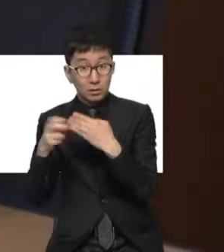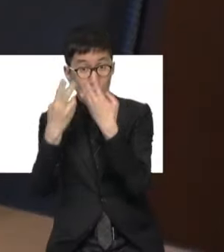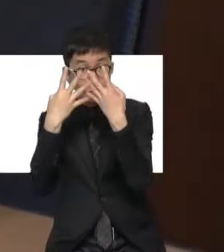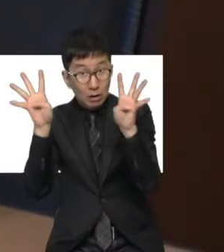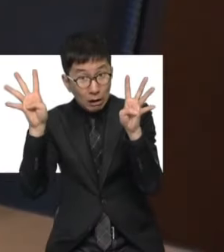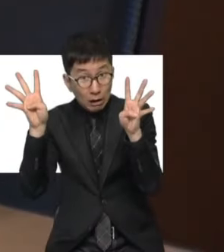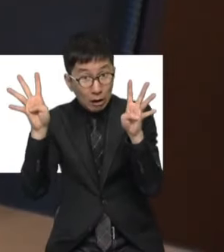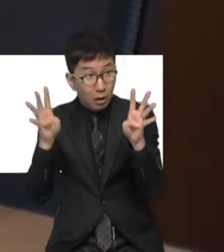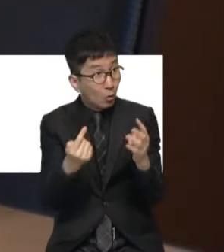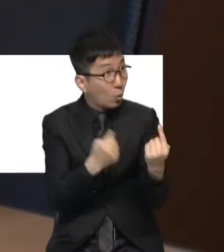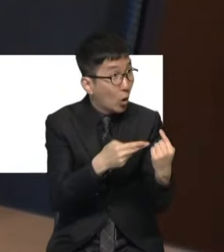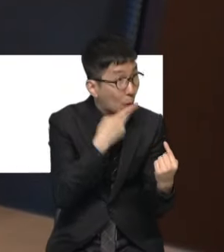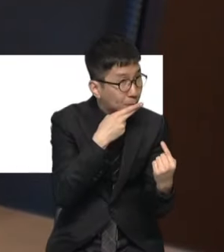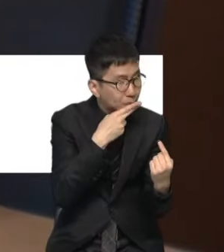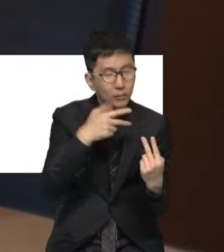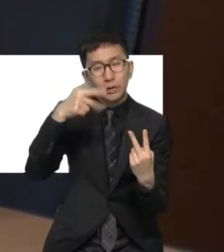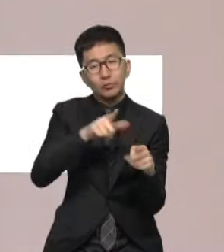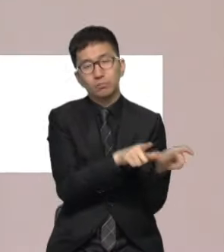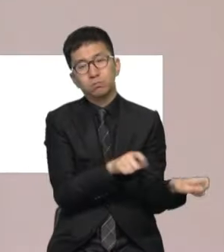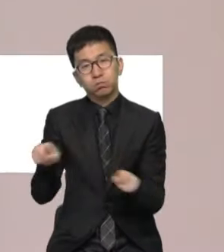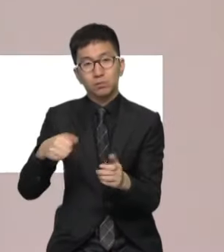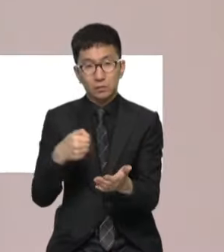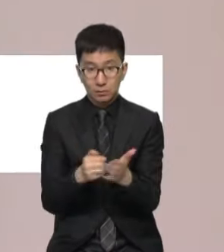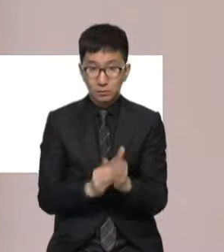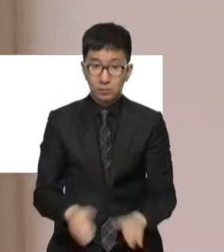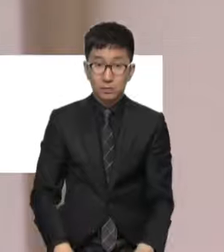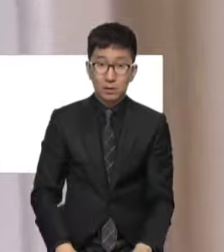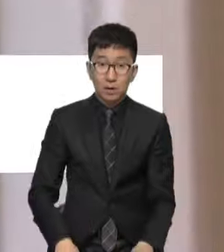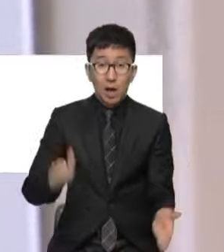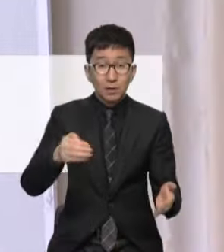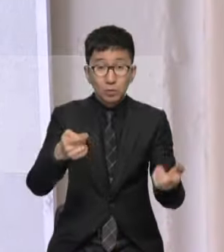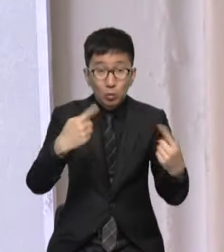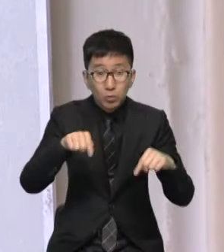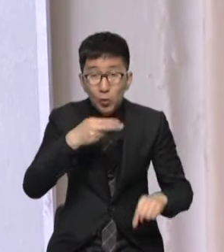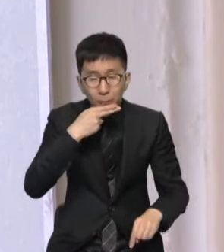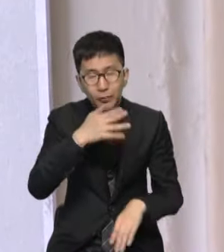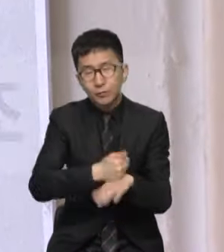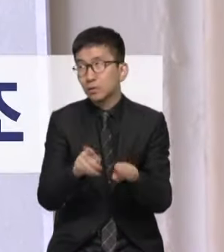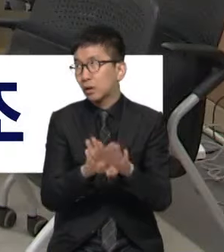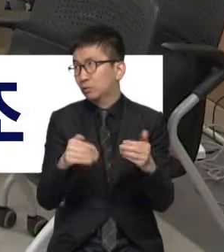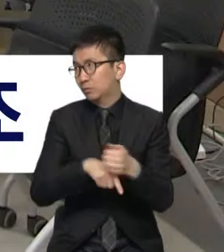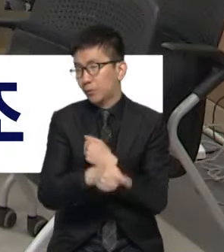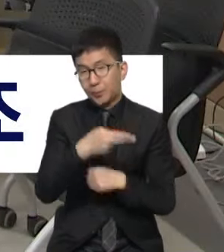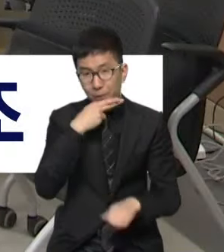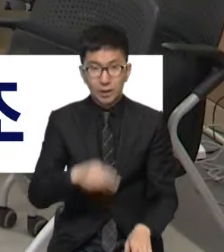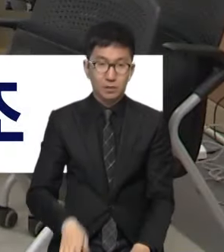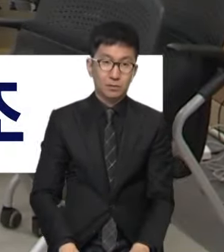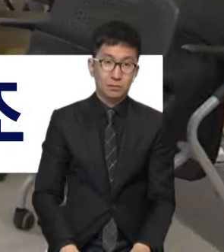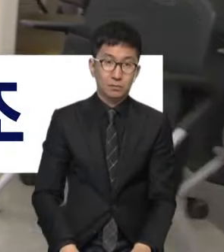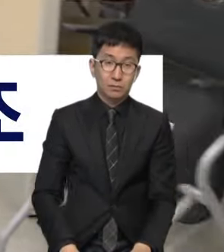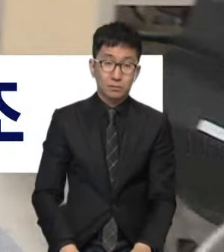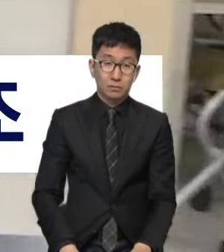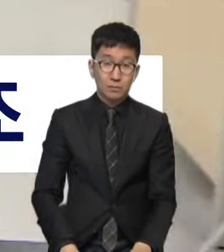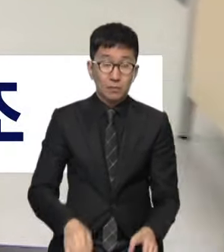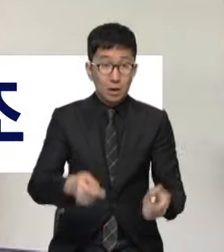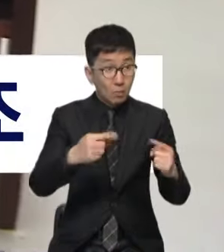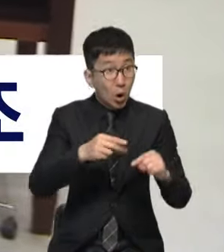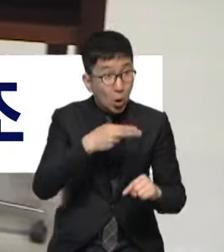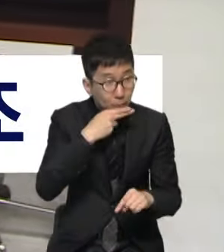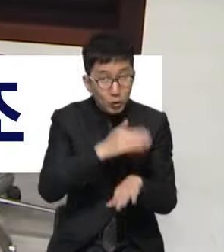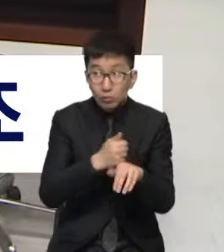자체가 일단은 뭐 참여를 안 하겠다는 게 좀 크기 때문에 온라인 개강은 좀 미미한 것 같고. 학생들의 불참으로 개강조차 하지 못한 의대는